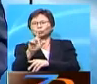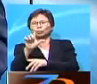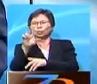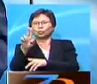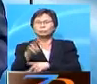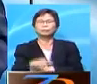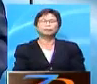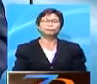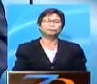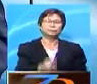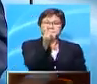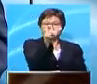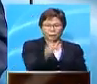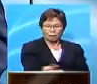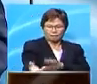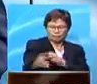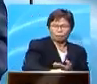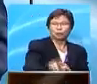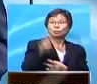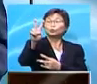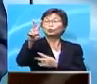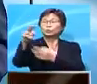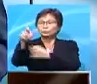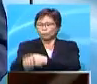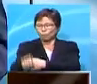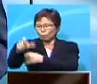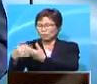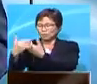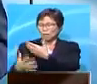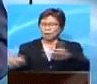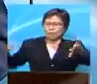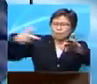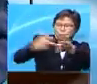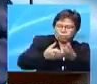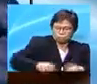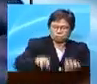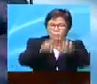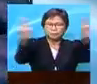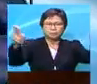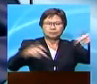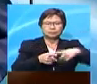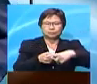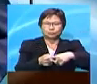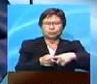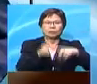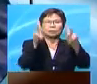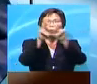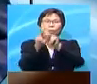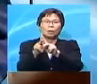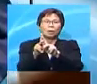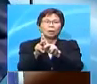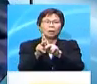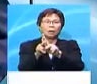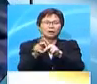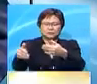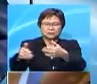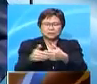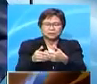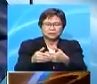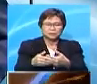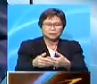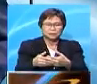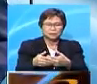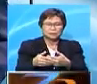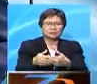Sul seorang maut dua lagi cedera dalam satu kemalangan Jalan Raya di Simpang Kampung soroban dekat Jalan